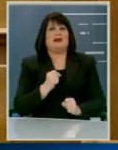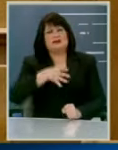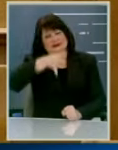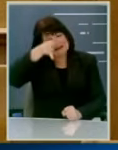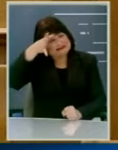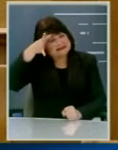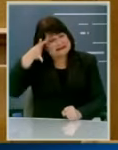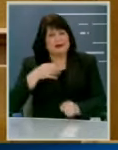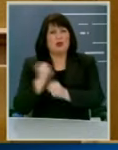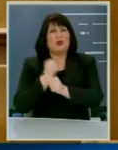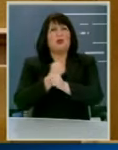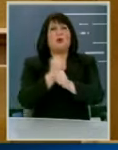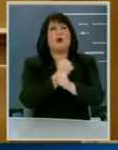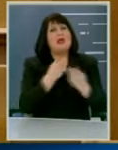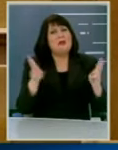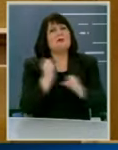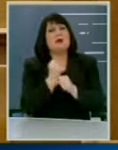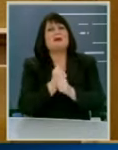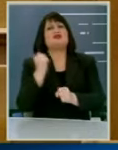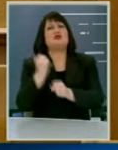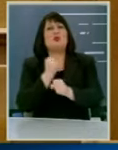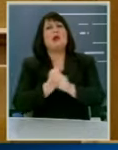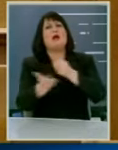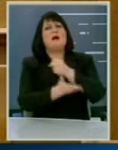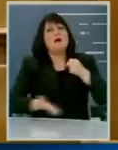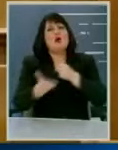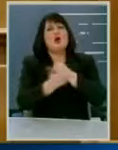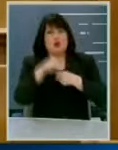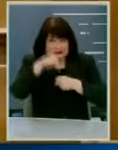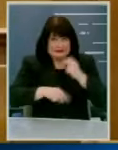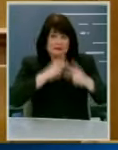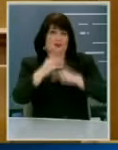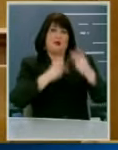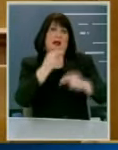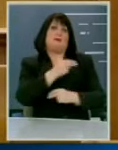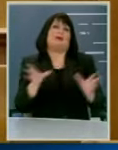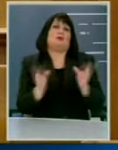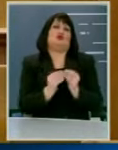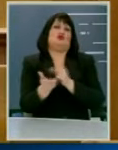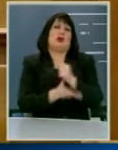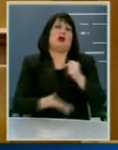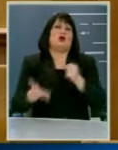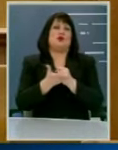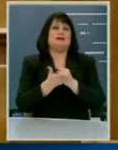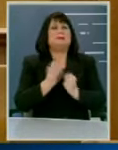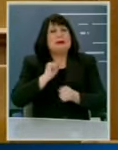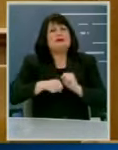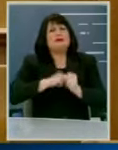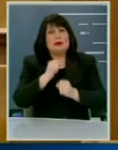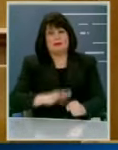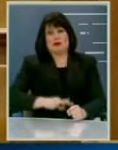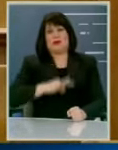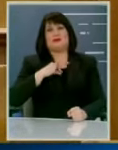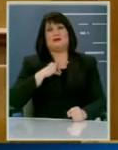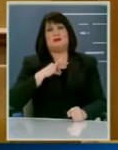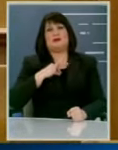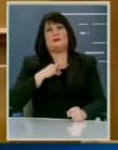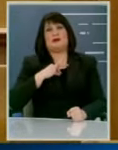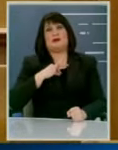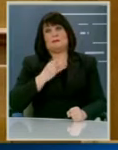οι άνθρωποι του μόχθου, οι ελεύθεροι επαγγελματίες, οι αγρότες, μιας και μιλάμε σήμερα για αυτούς, τον αγώνα που δίνουν με αξιοπρέπεια για την